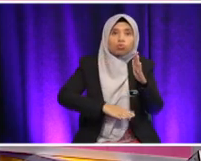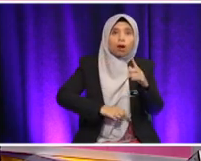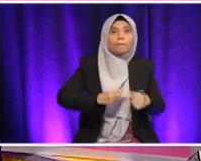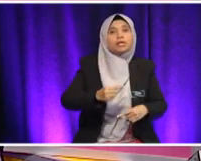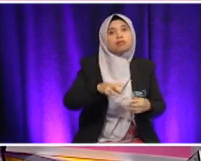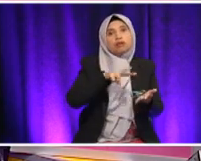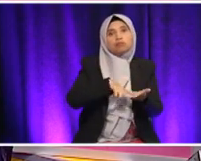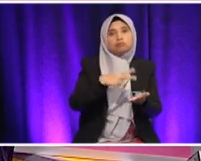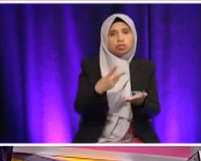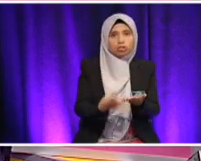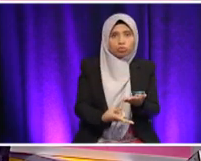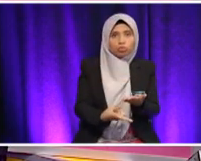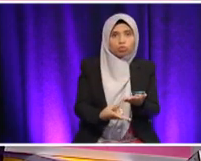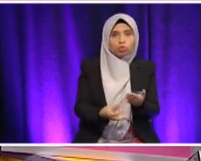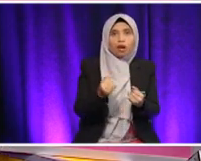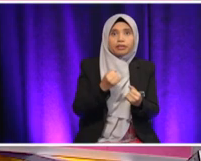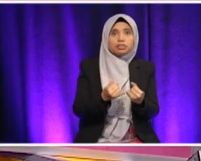jatuh kemudian